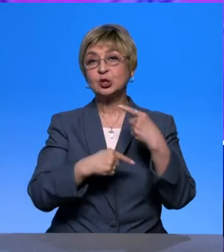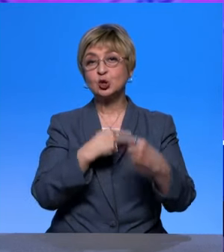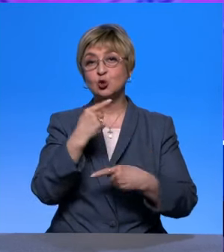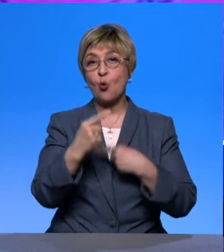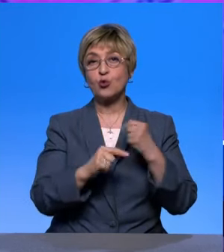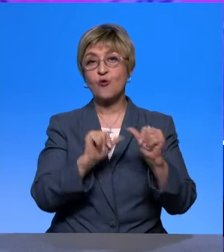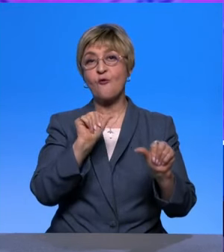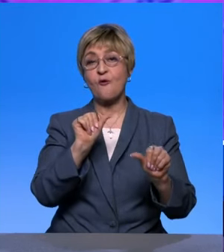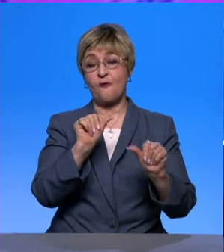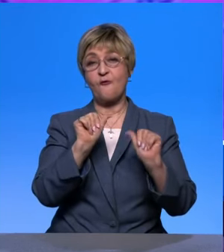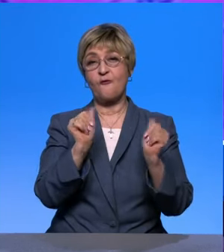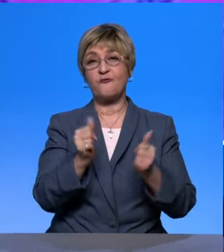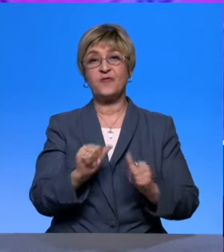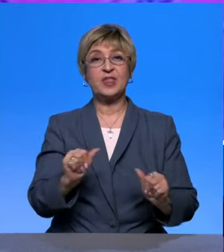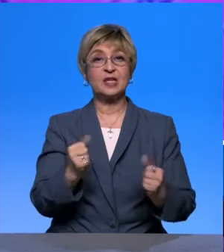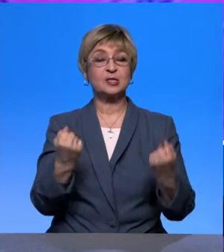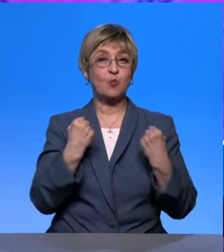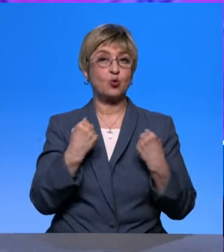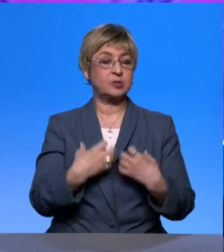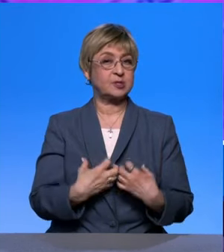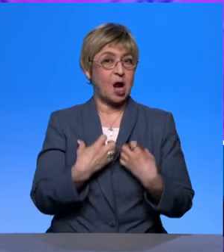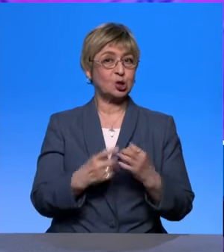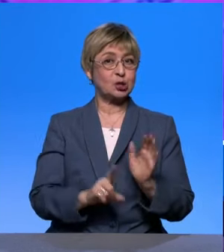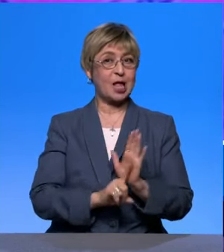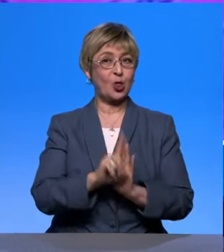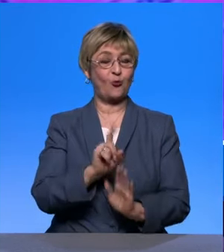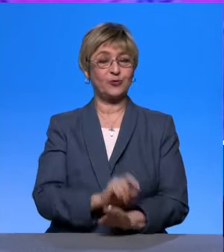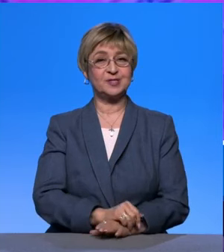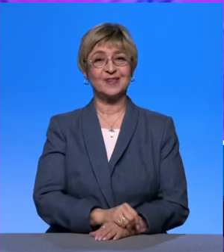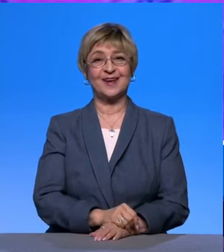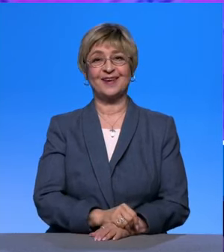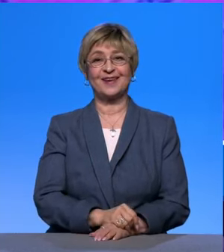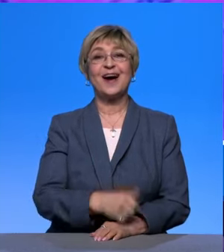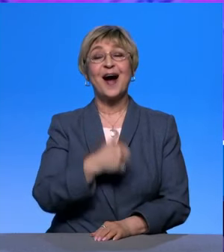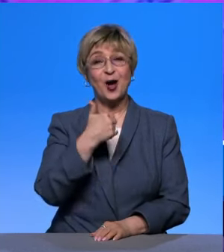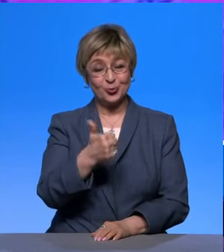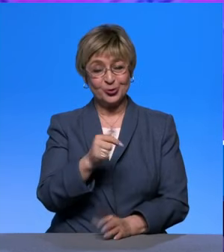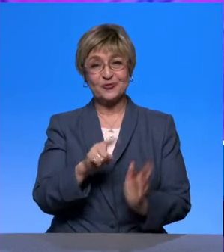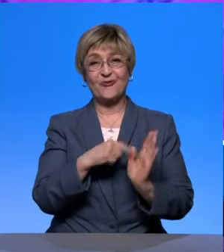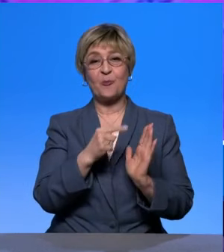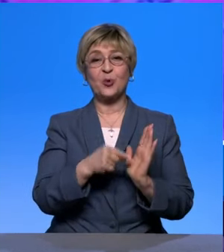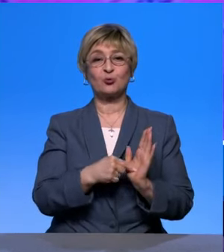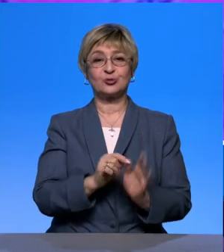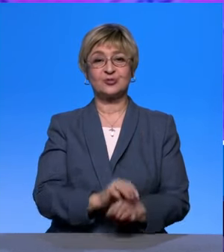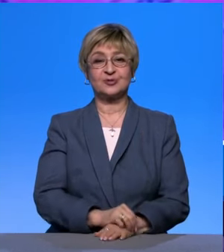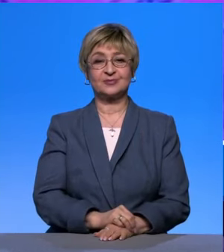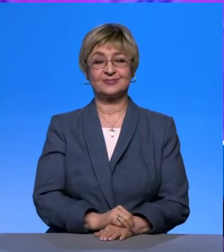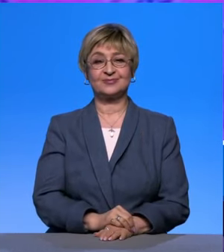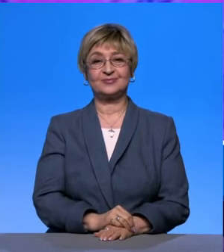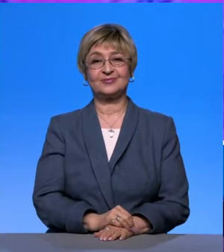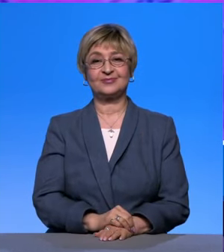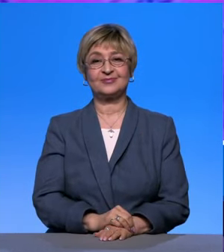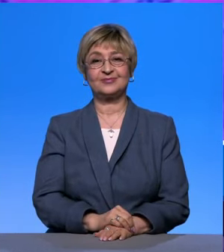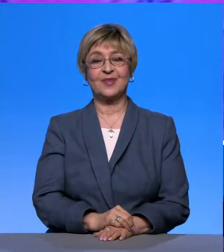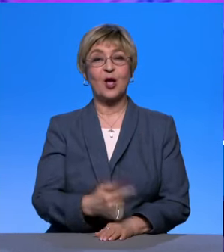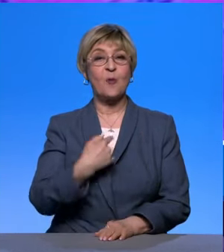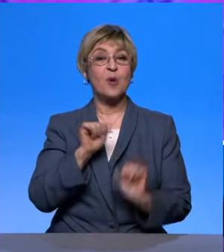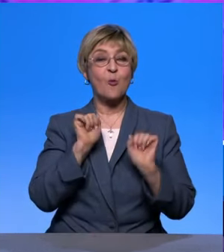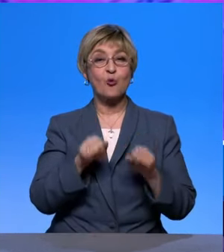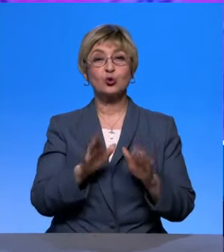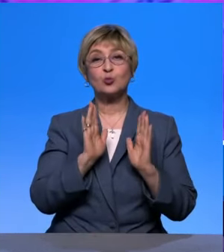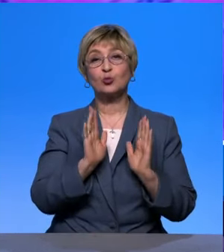страшно становится. Так. Хороший вопрос. Спасибо. Знаете, тут мы можем